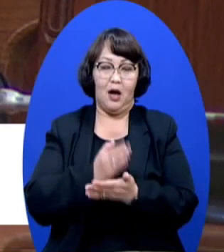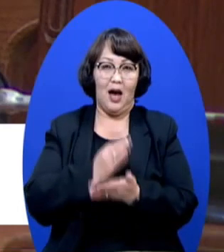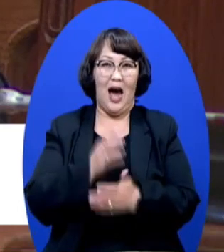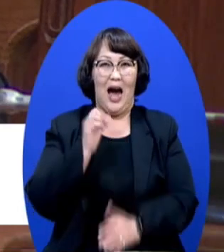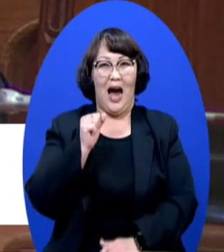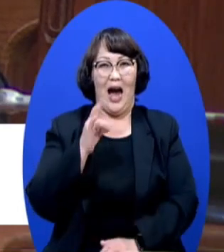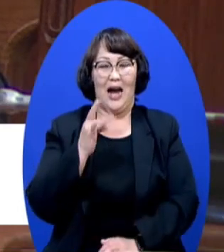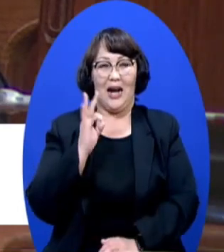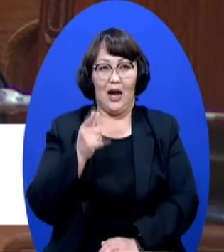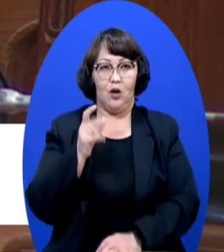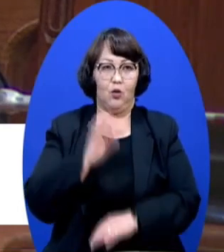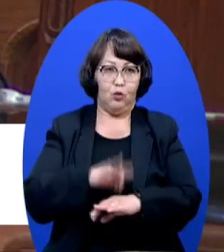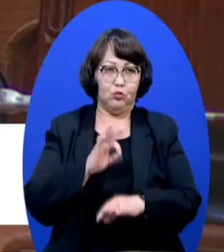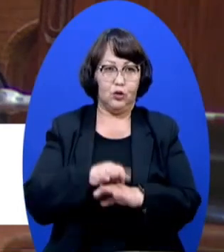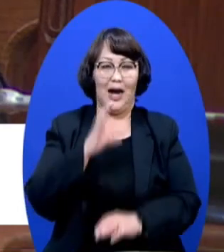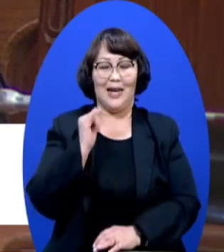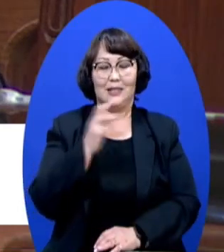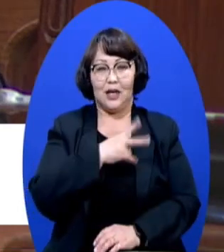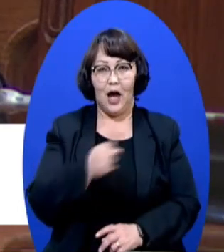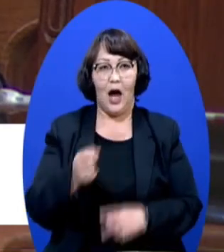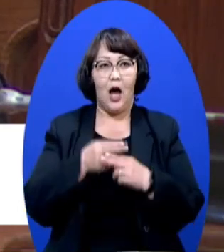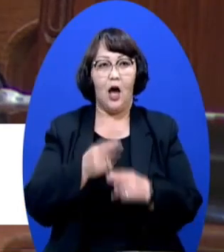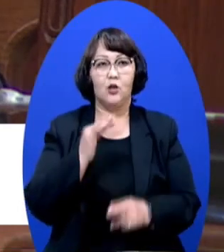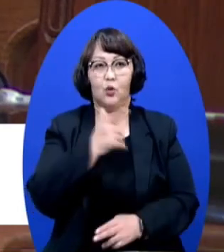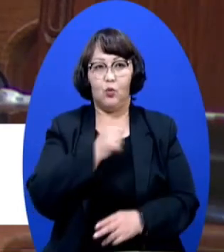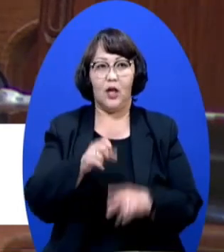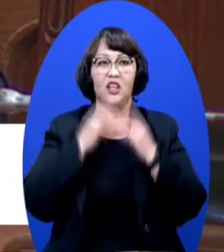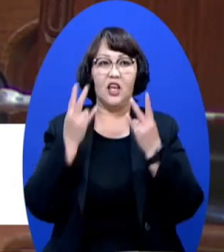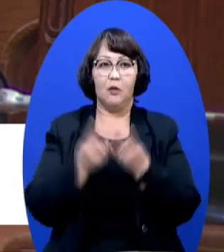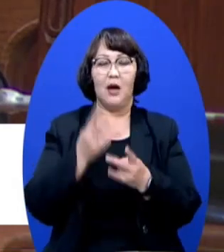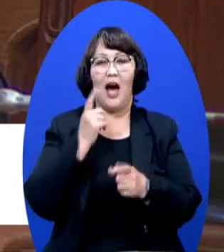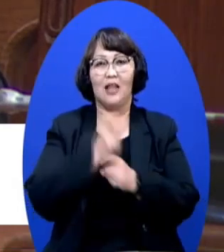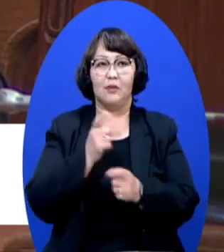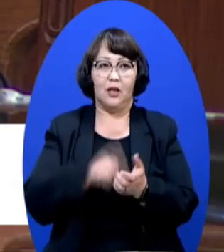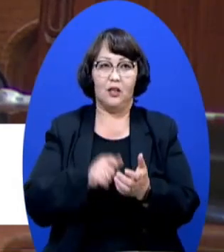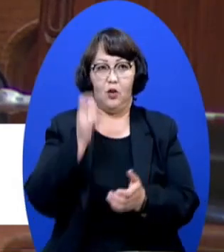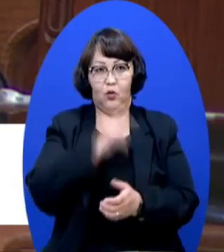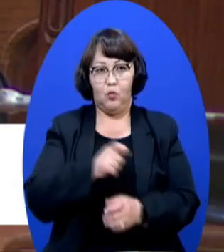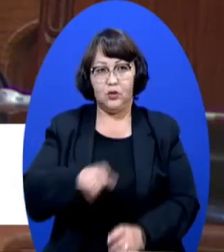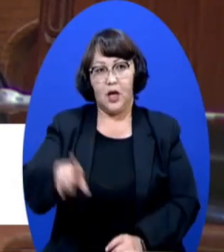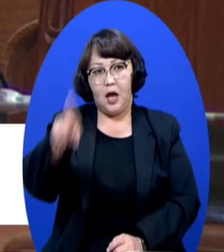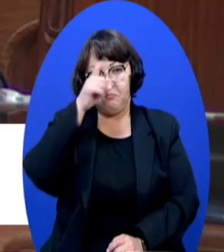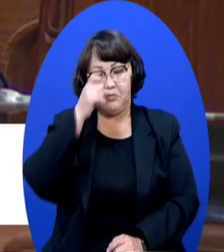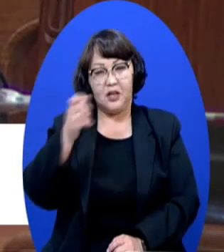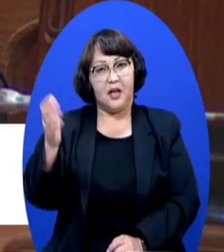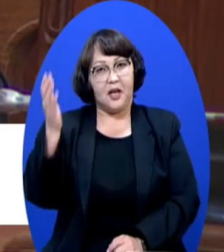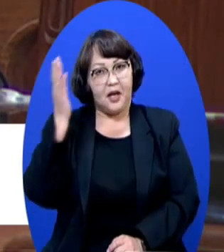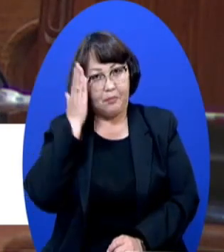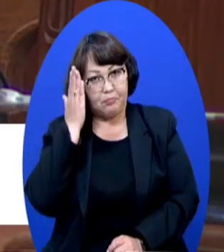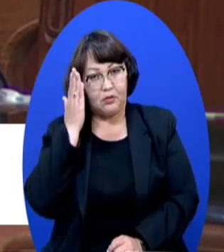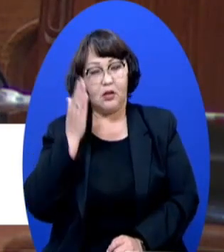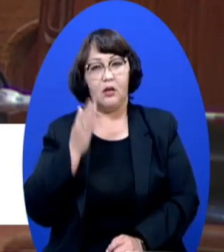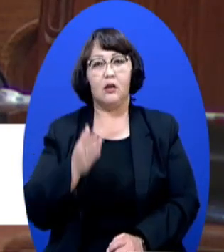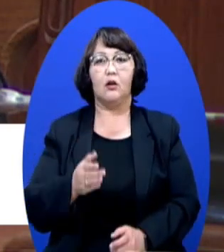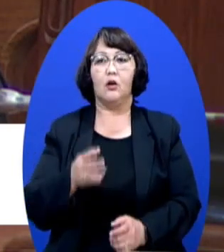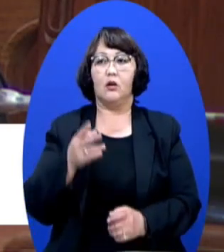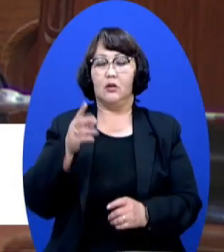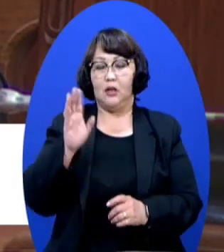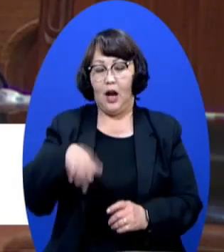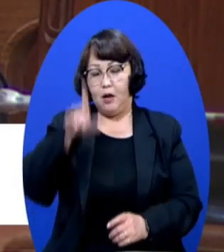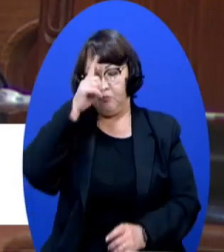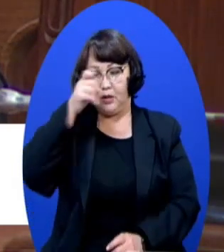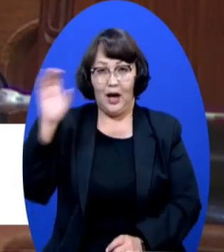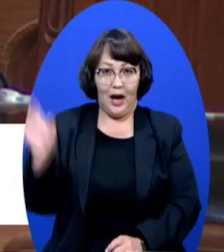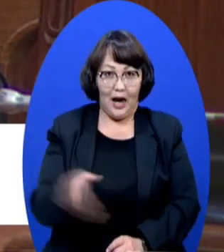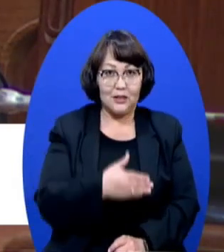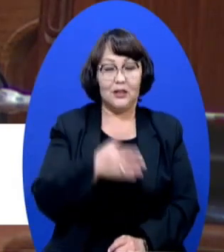өвчтөө асаргаа сувилгаа нийгмийн халамж шаардлагатай иргэдэд зөвхөн эмнэлэг тэмдэг үед нь одоо эмнэлгээс гарсны дараа нь эрүүл